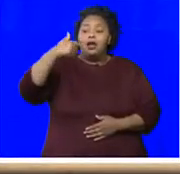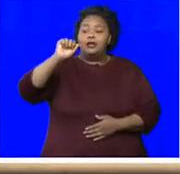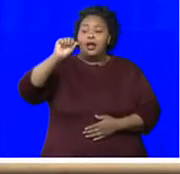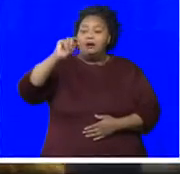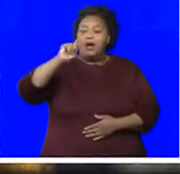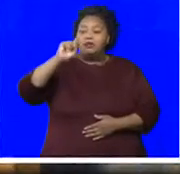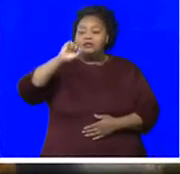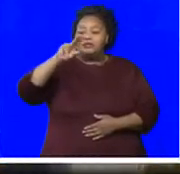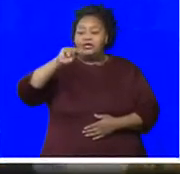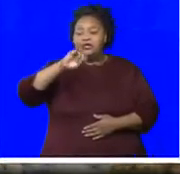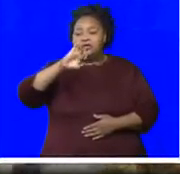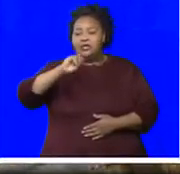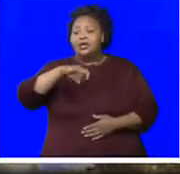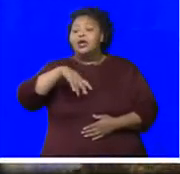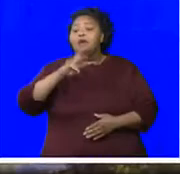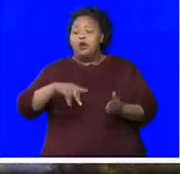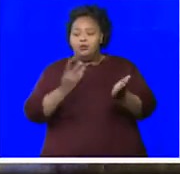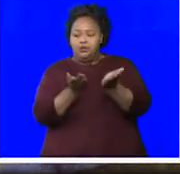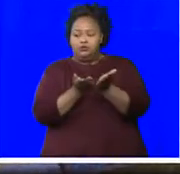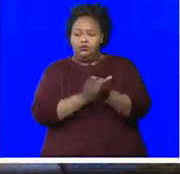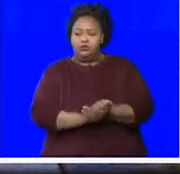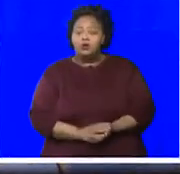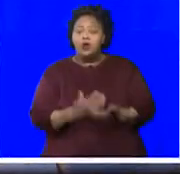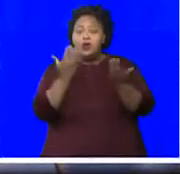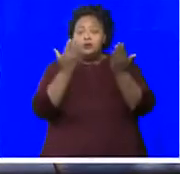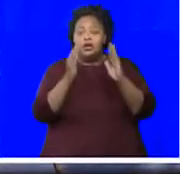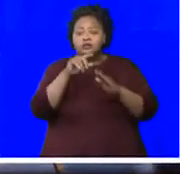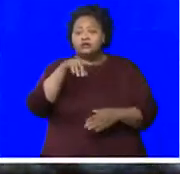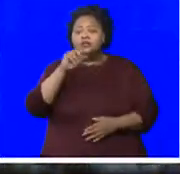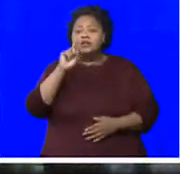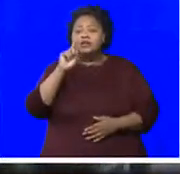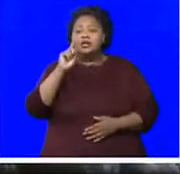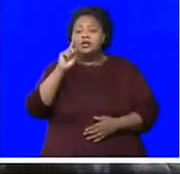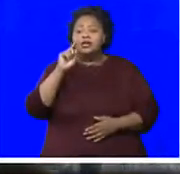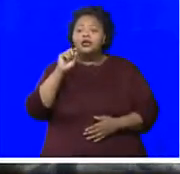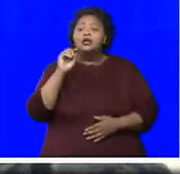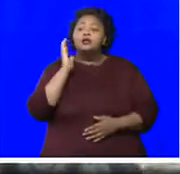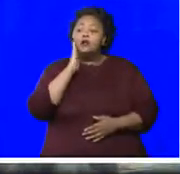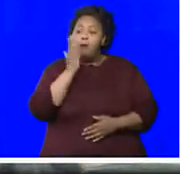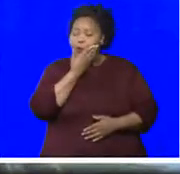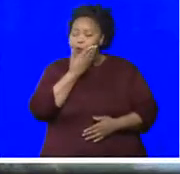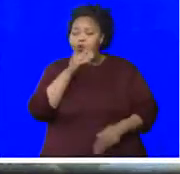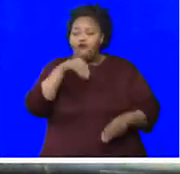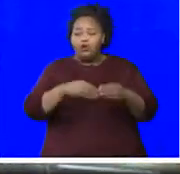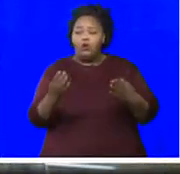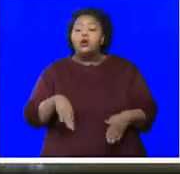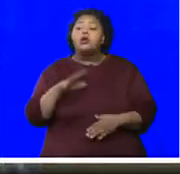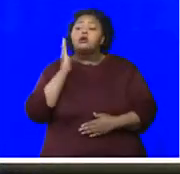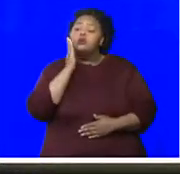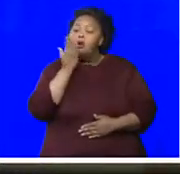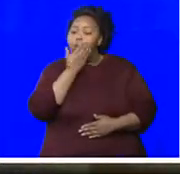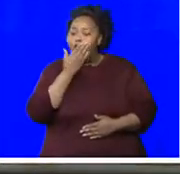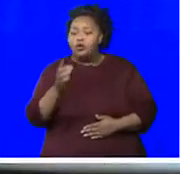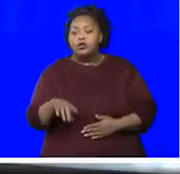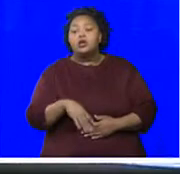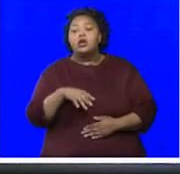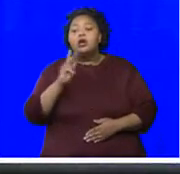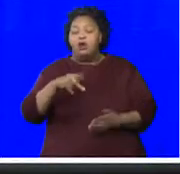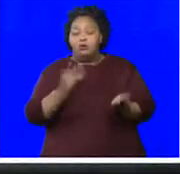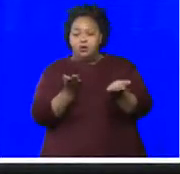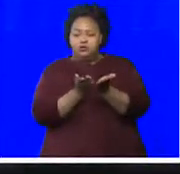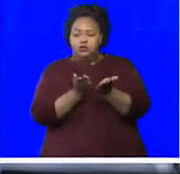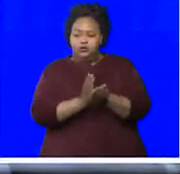School emphakathini waseThambothi kutabe kuvotelwa khona eThambothi Primary School sikhathi secala kuvota kuto